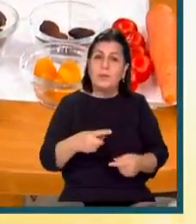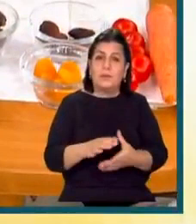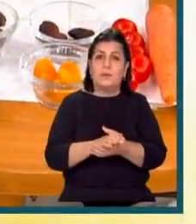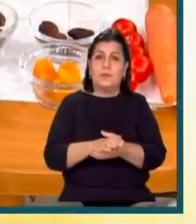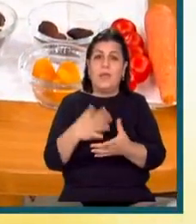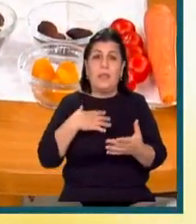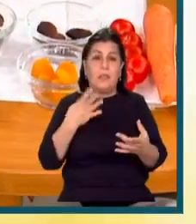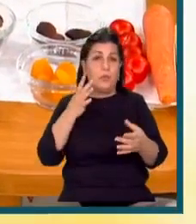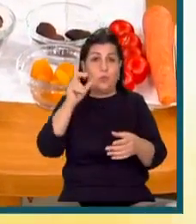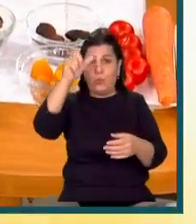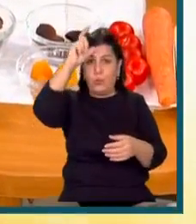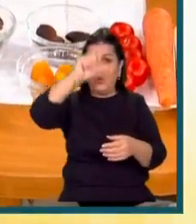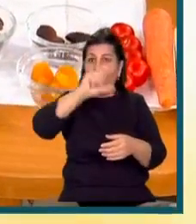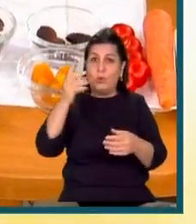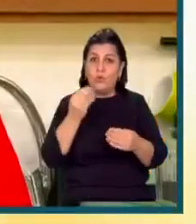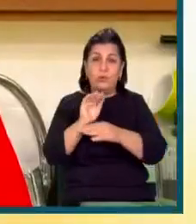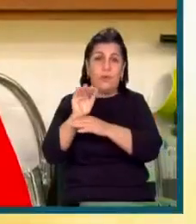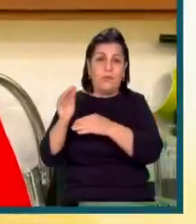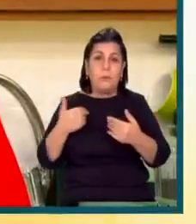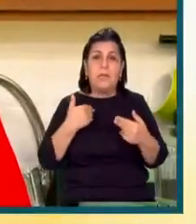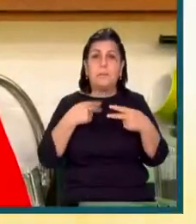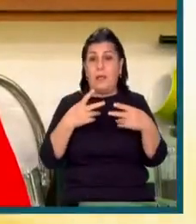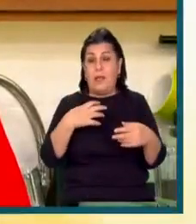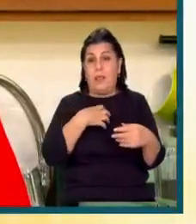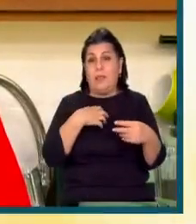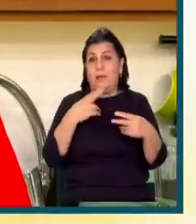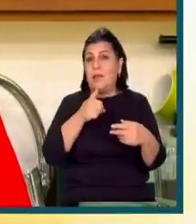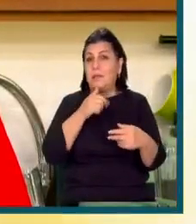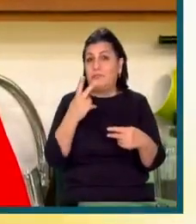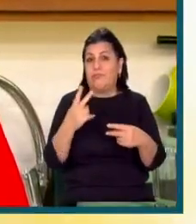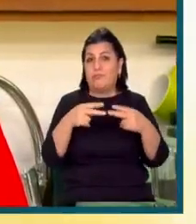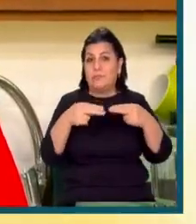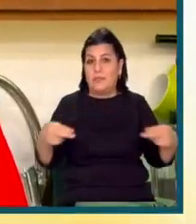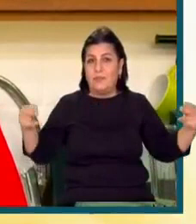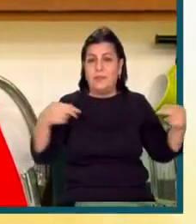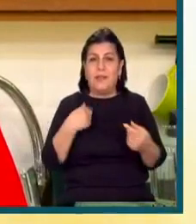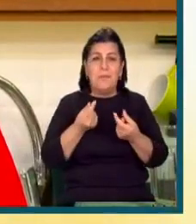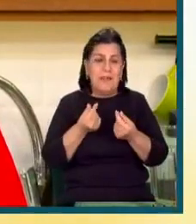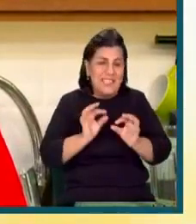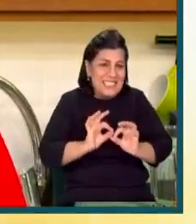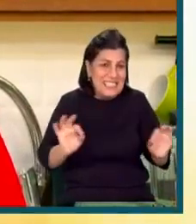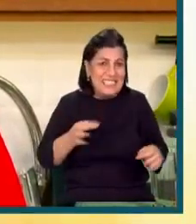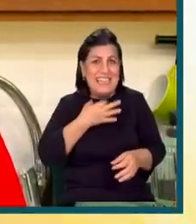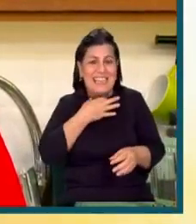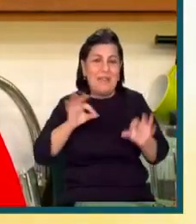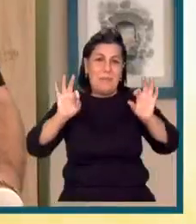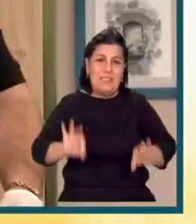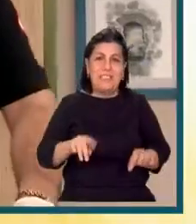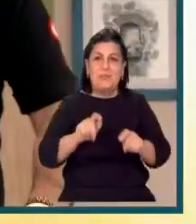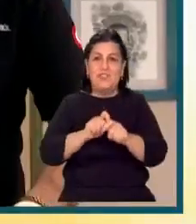kendini çok fazla belli ediyorsun senin serüven asla çok Biraz şey oldu Biz parasızlıktan başladı